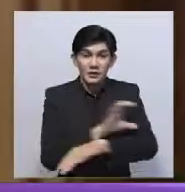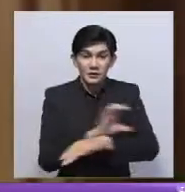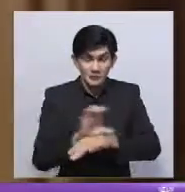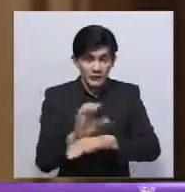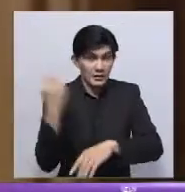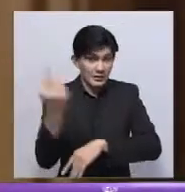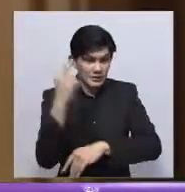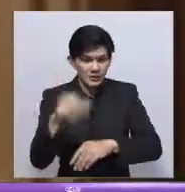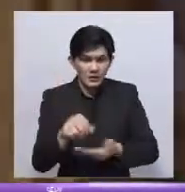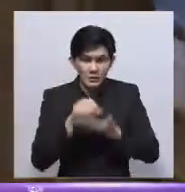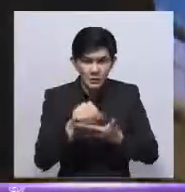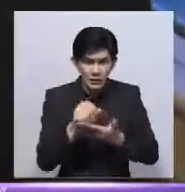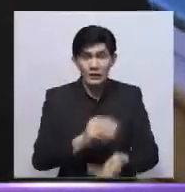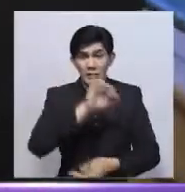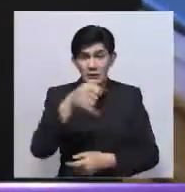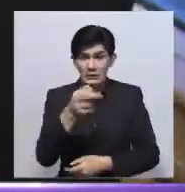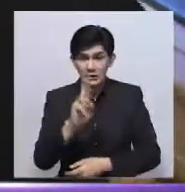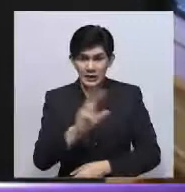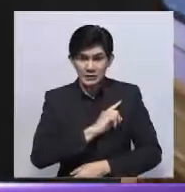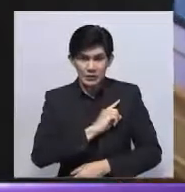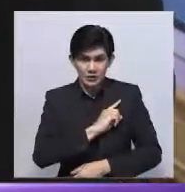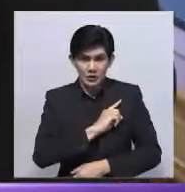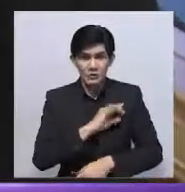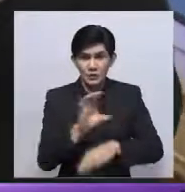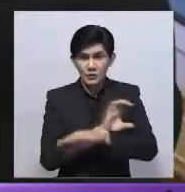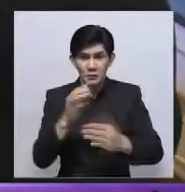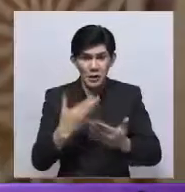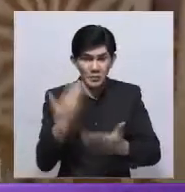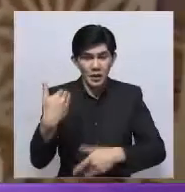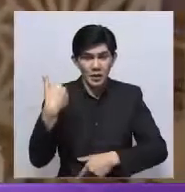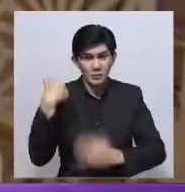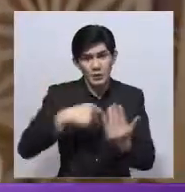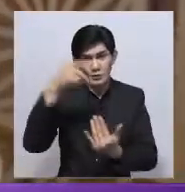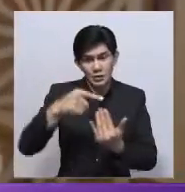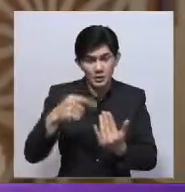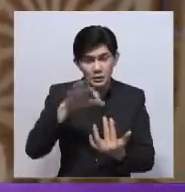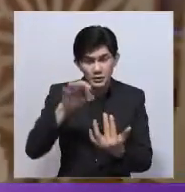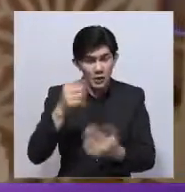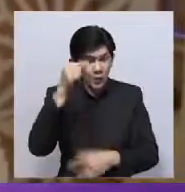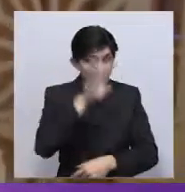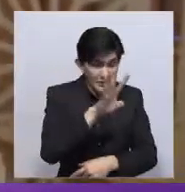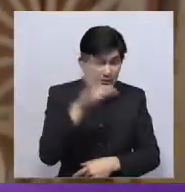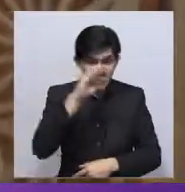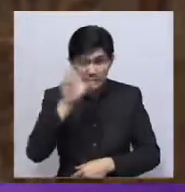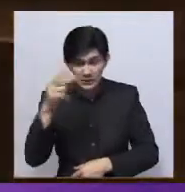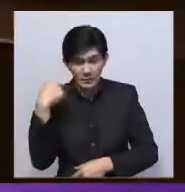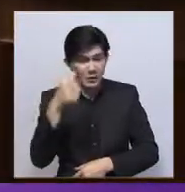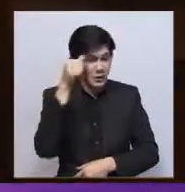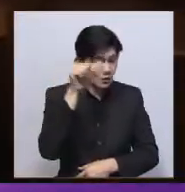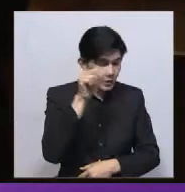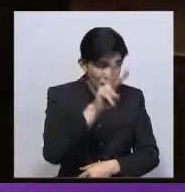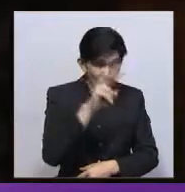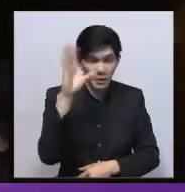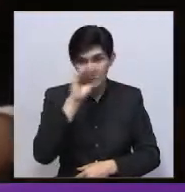วชูให้บริการโดย JR Kyushu เป็นรถไฟสุดหรูมีแพ็กเกจให้เลือกแบบ4วัน3คืนและ2วัน1